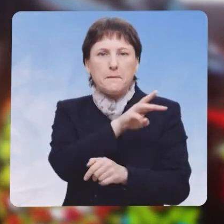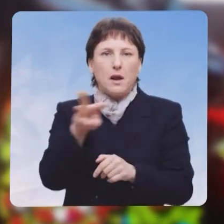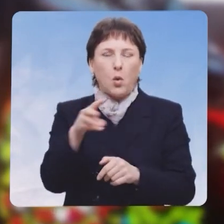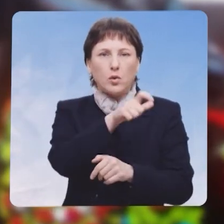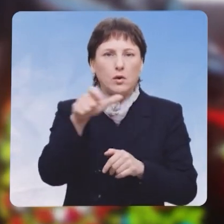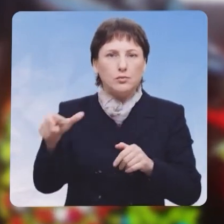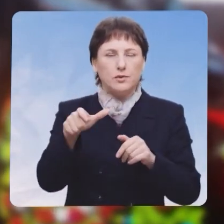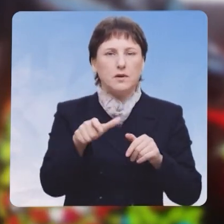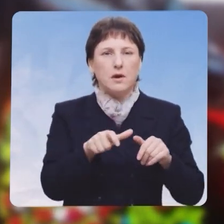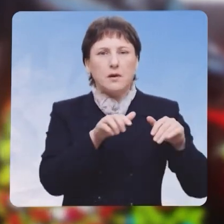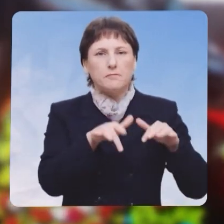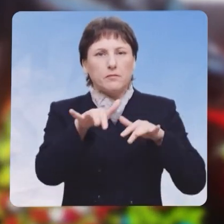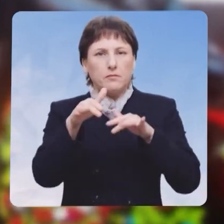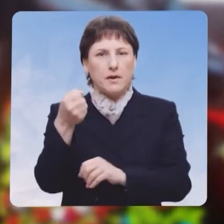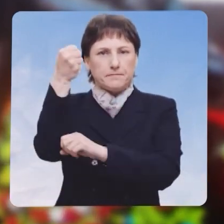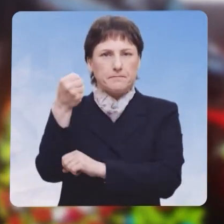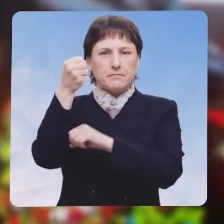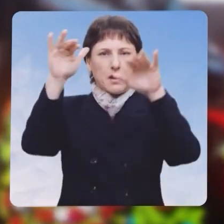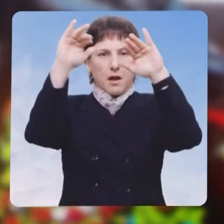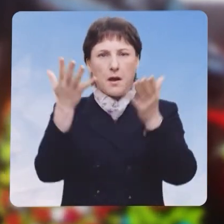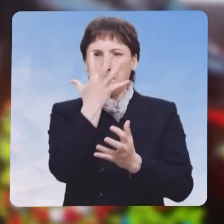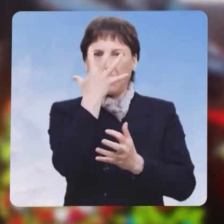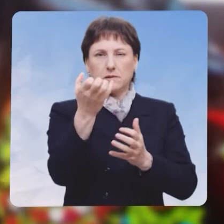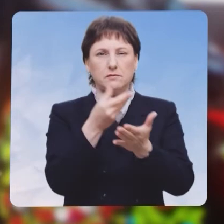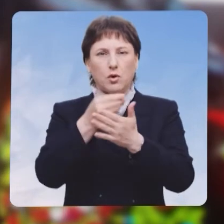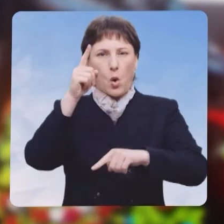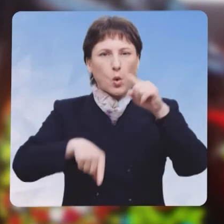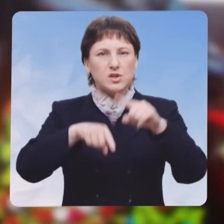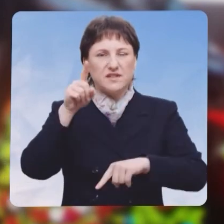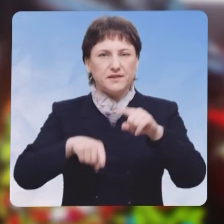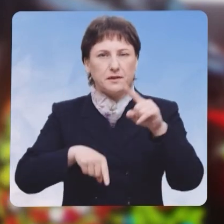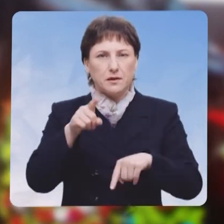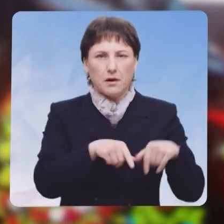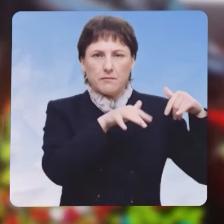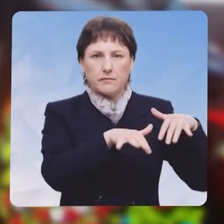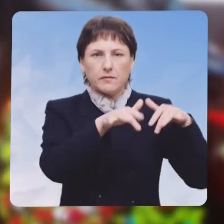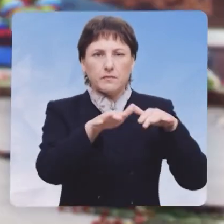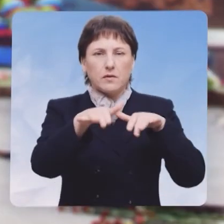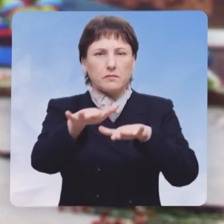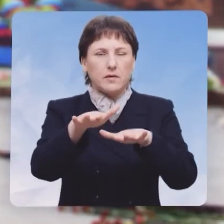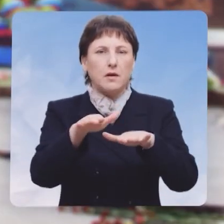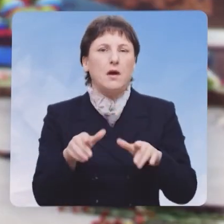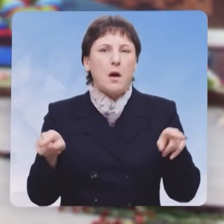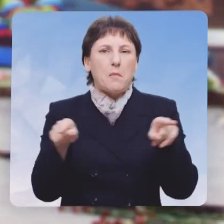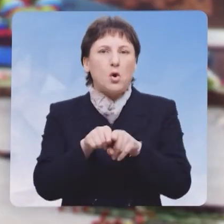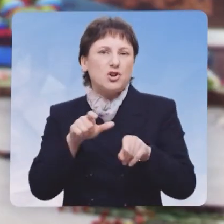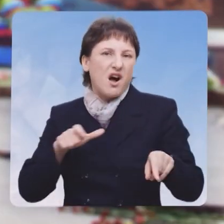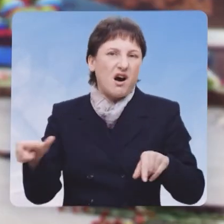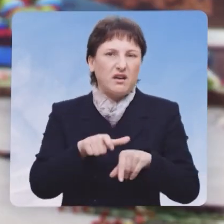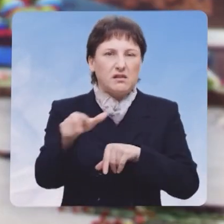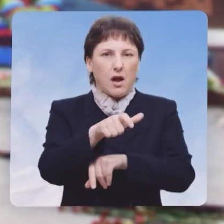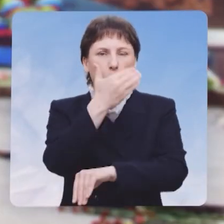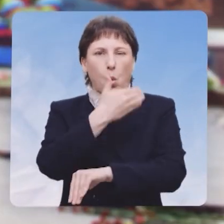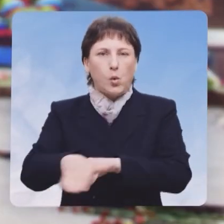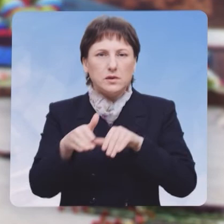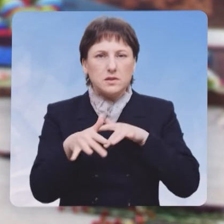миллионы людей. Они несут портреты своих родственников. Нескончаемый людской поток, который